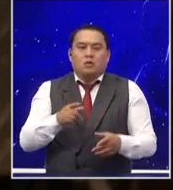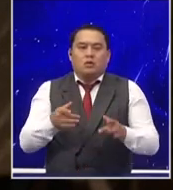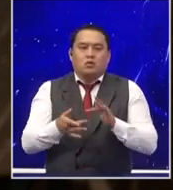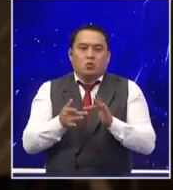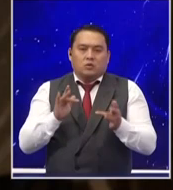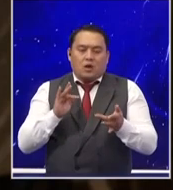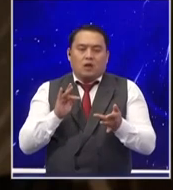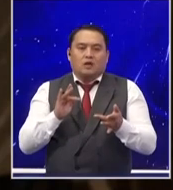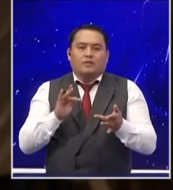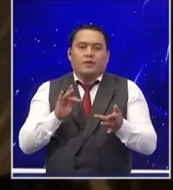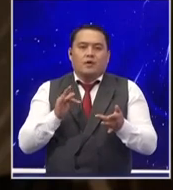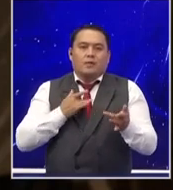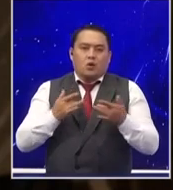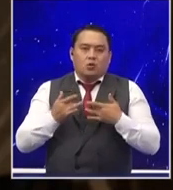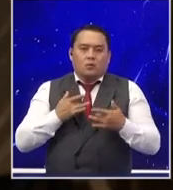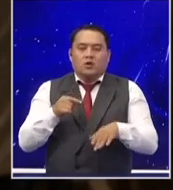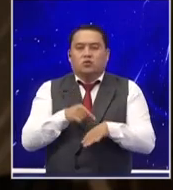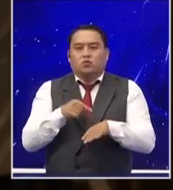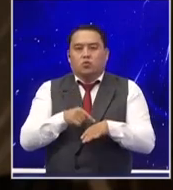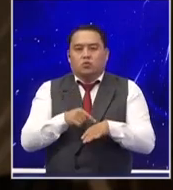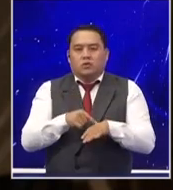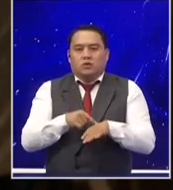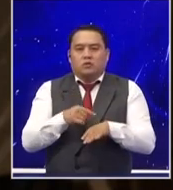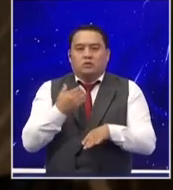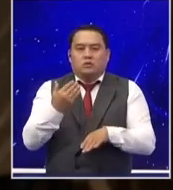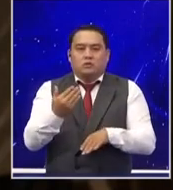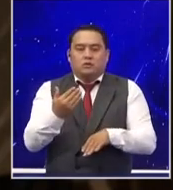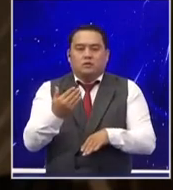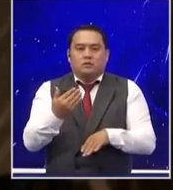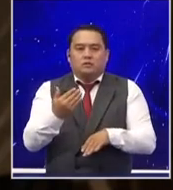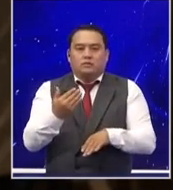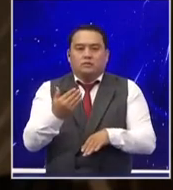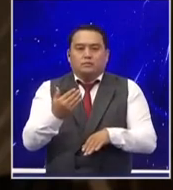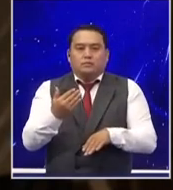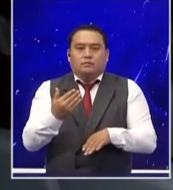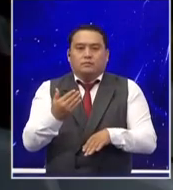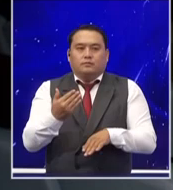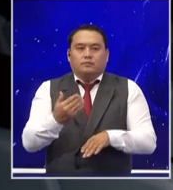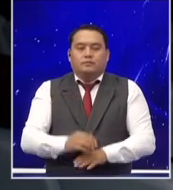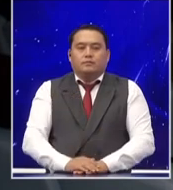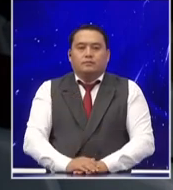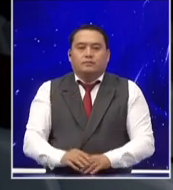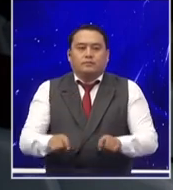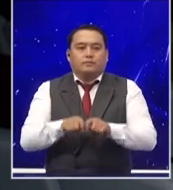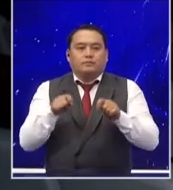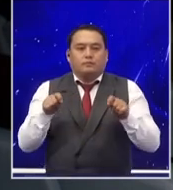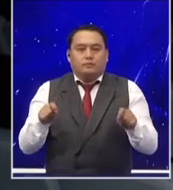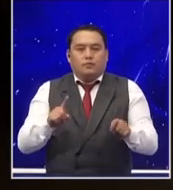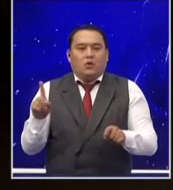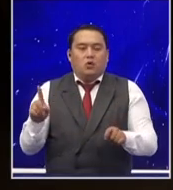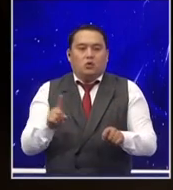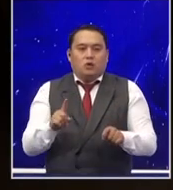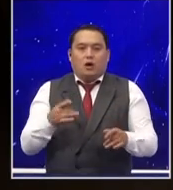хорошо но мы должны чувствовать дыхание зрителей вот этого не хватает открытие сезона прошло на ура